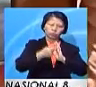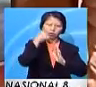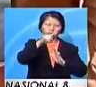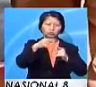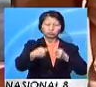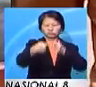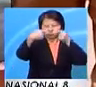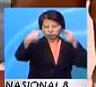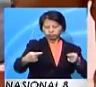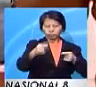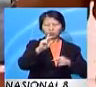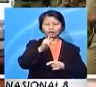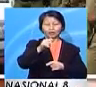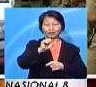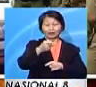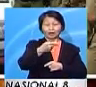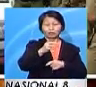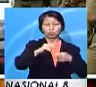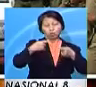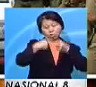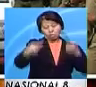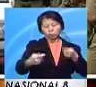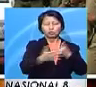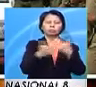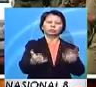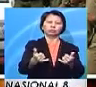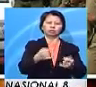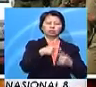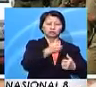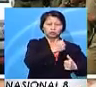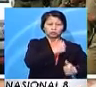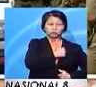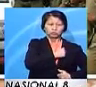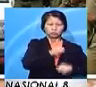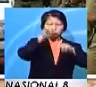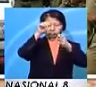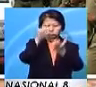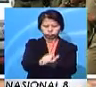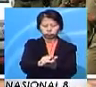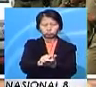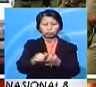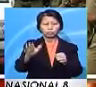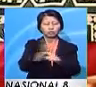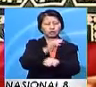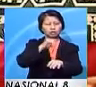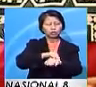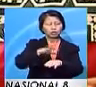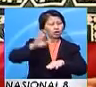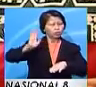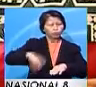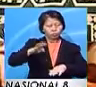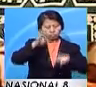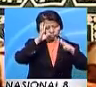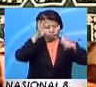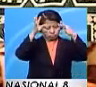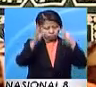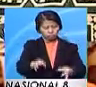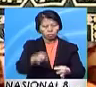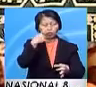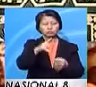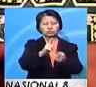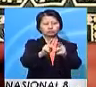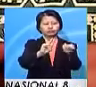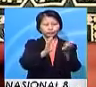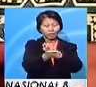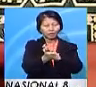konflik Kashmir sehingga ke hari ini apabila tentera India menduduki Kashmir yang pada ketika itu masih belum memutuskan untuk